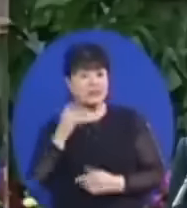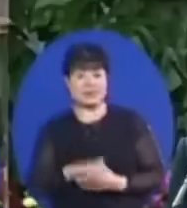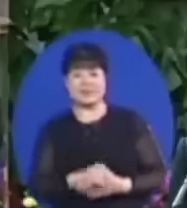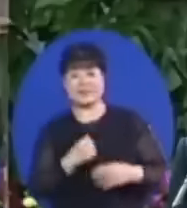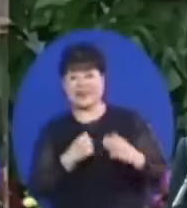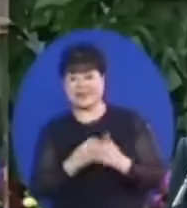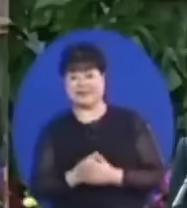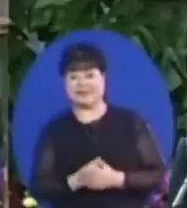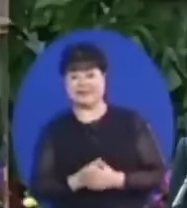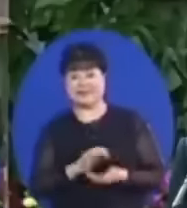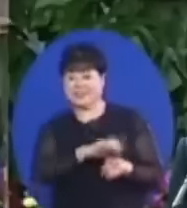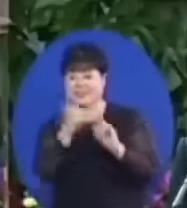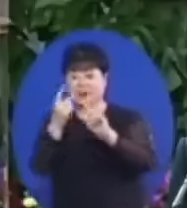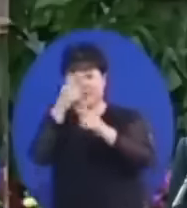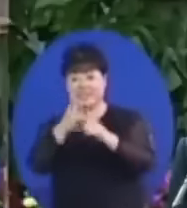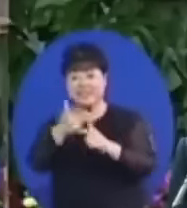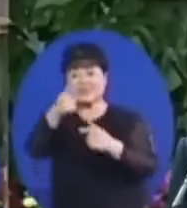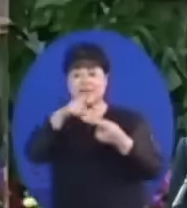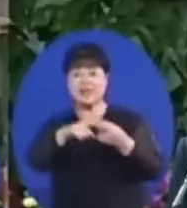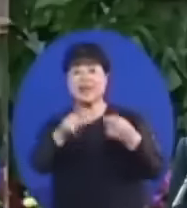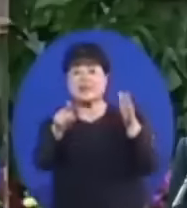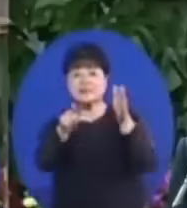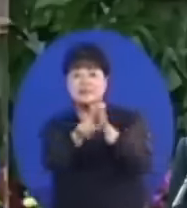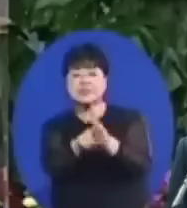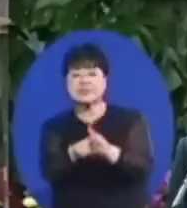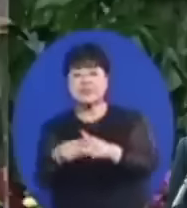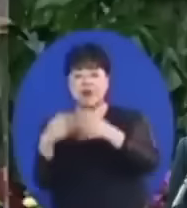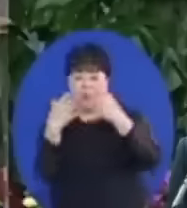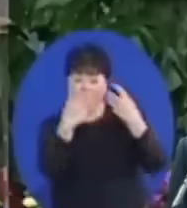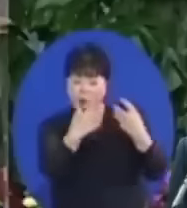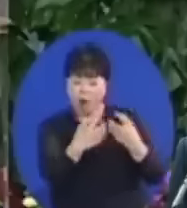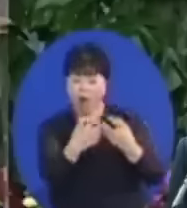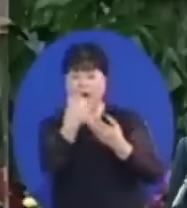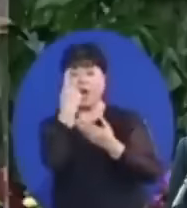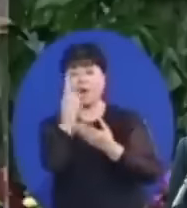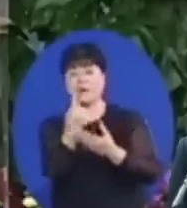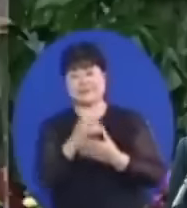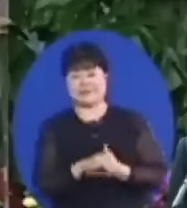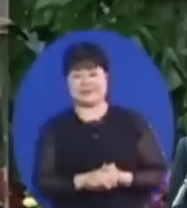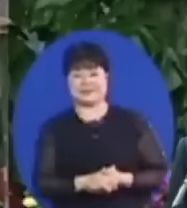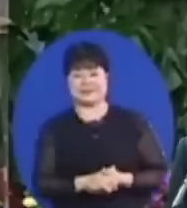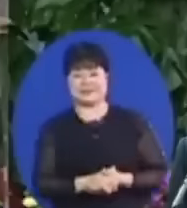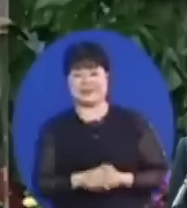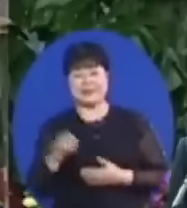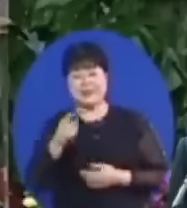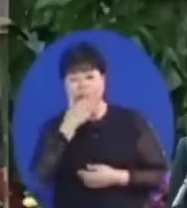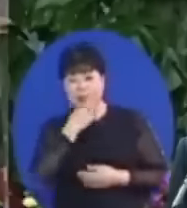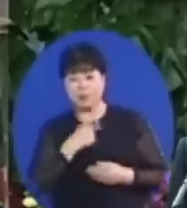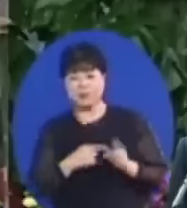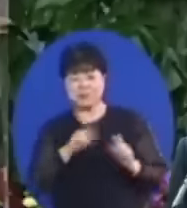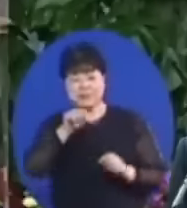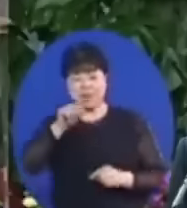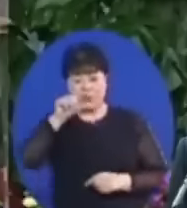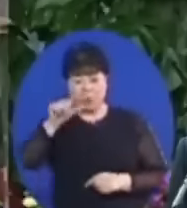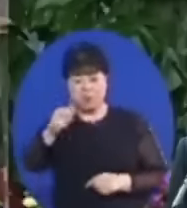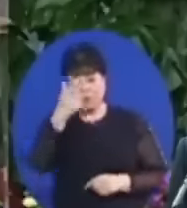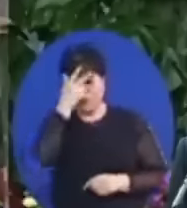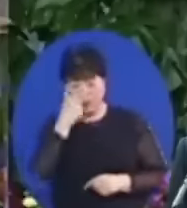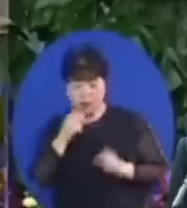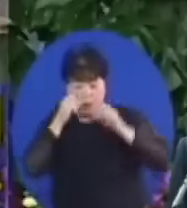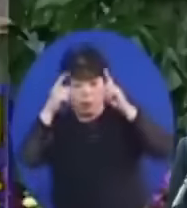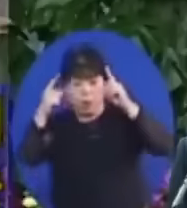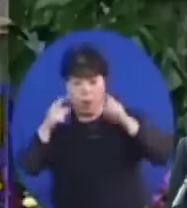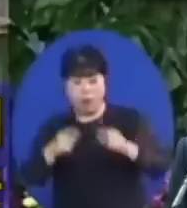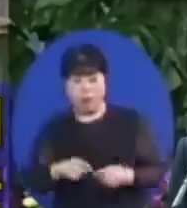들었으므로 치료하는 예수님에 대한 믿음이 마음에 꽉 들어왔습니다. 마태복음 11장 5절에 보면 맹인이 보며